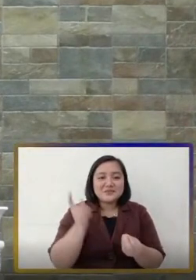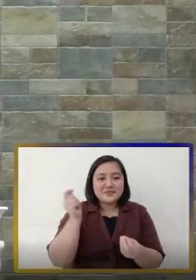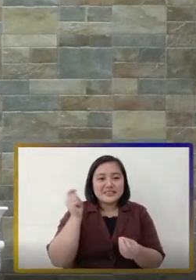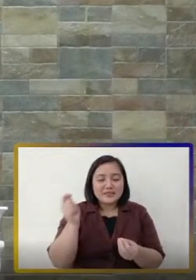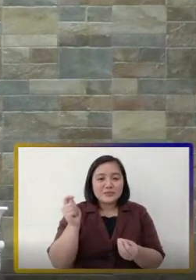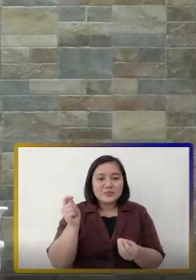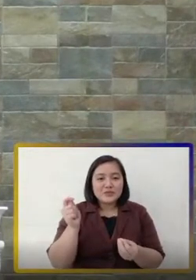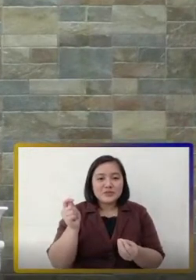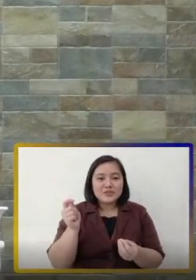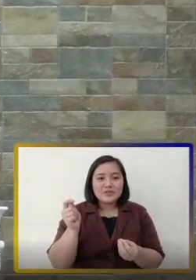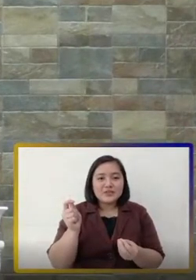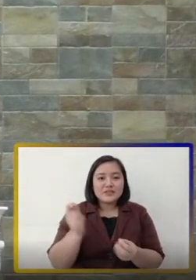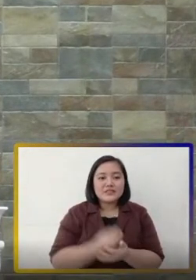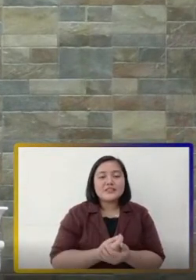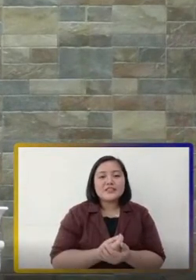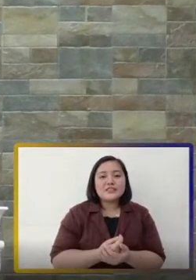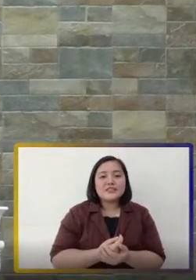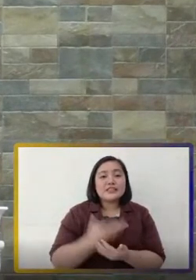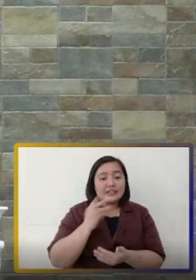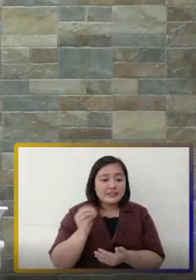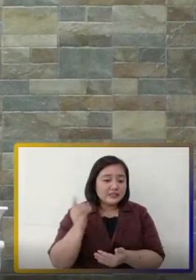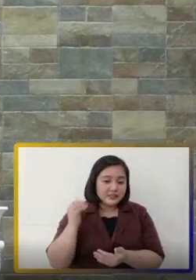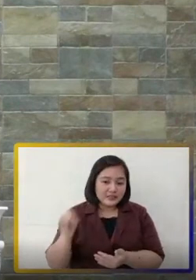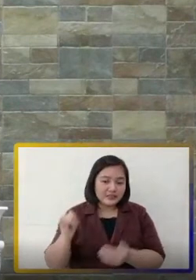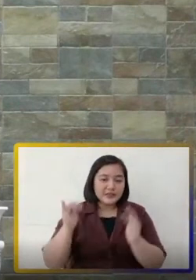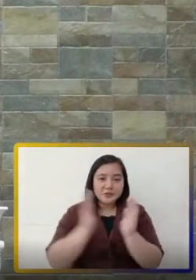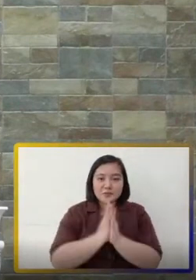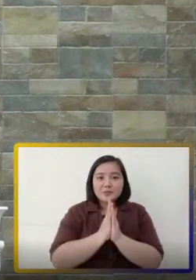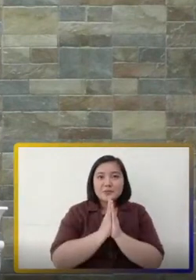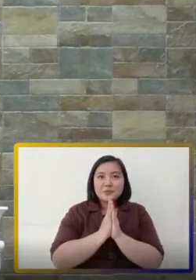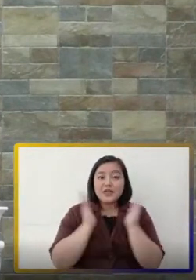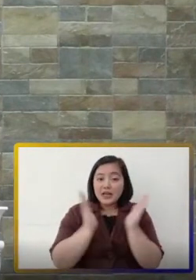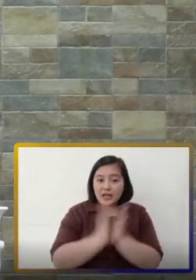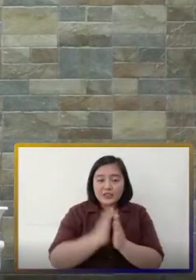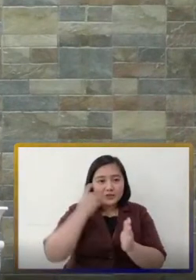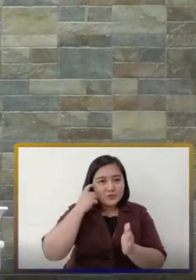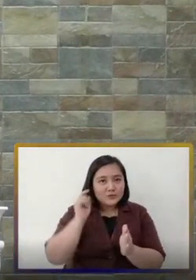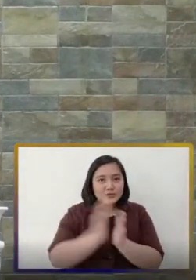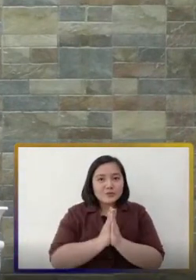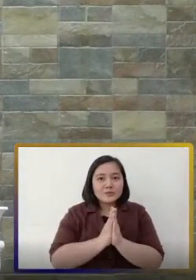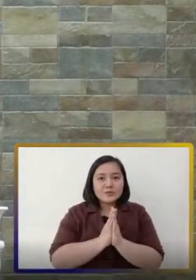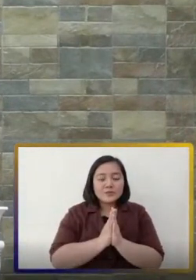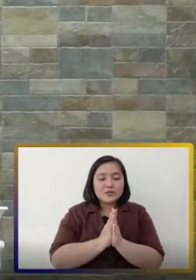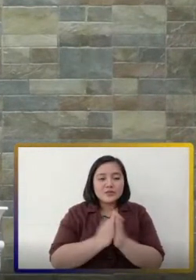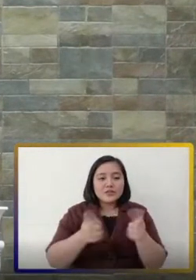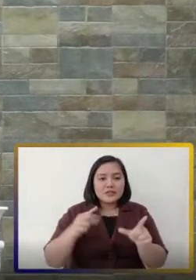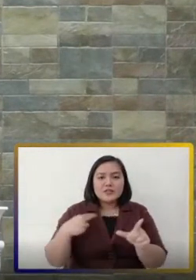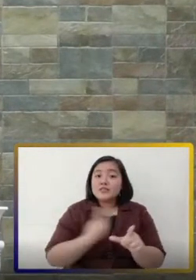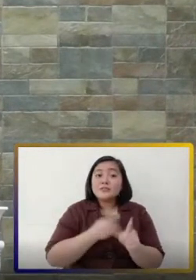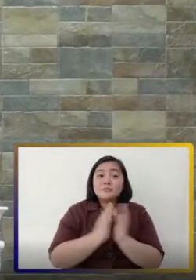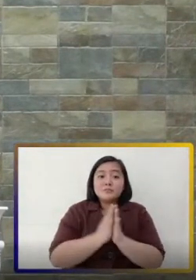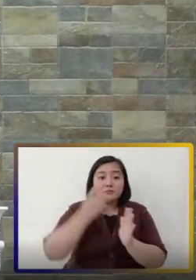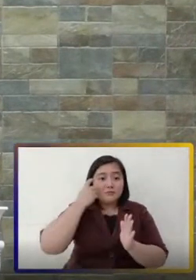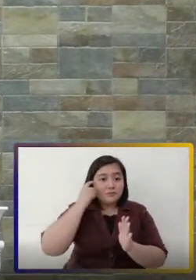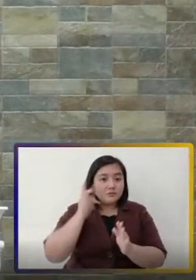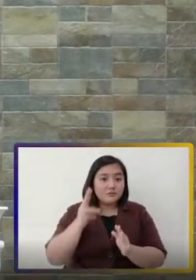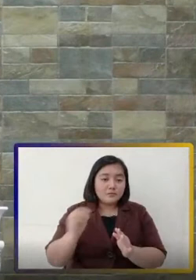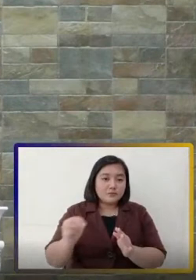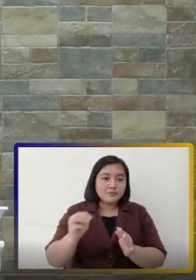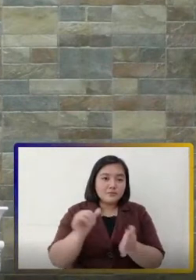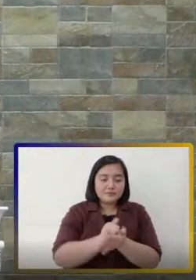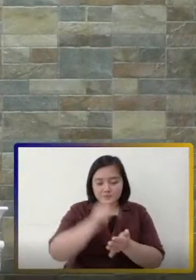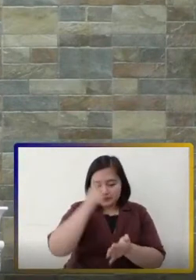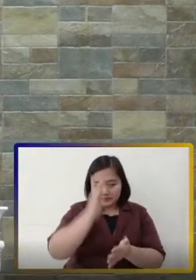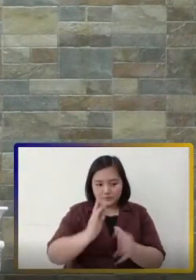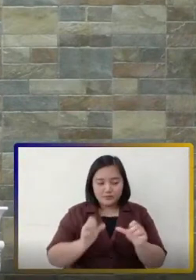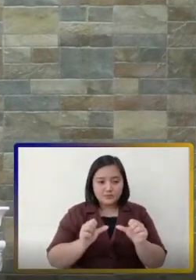and they ask for a prayer. Yeah, let's take it seriously. Let's pray for them and that God will continually use them and help